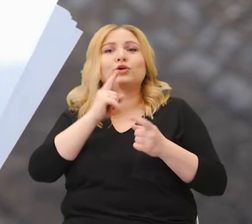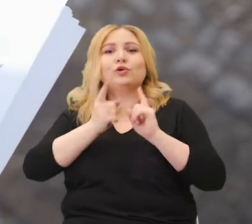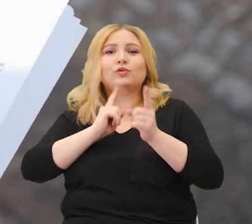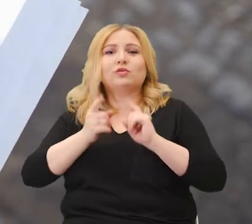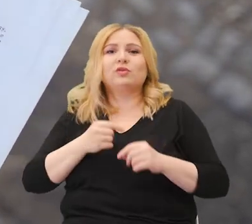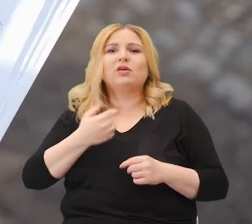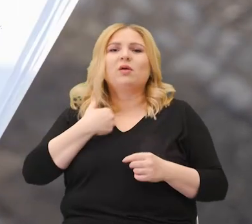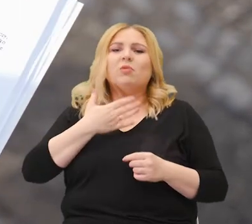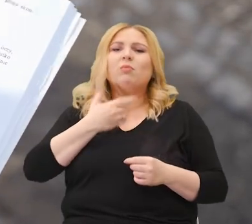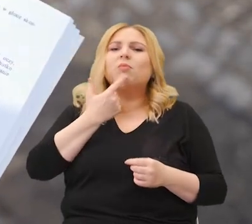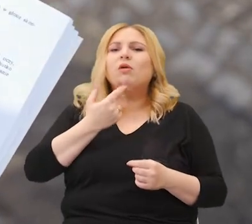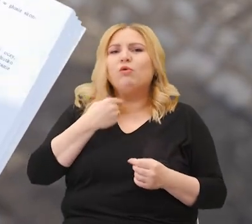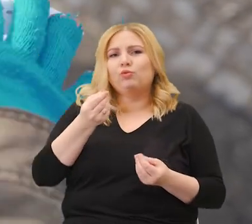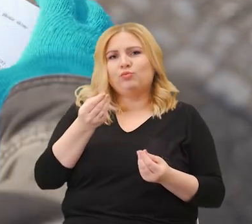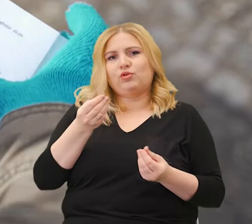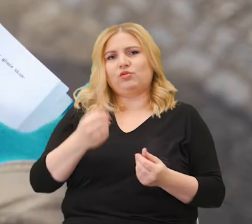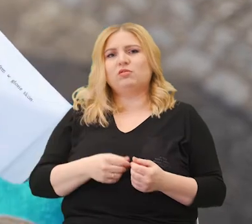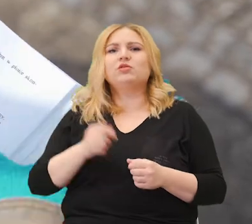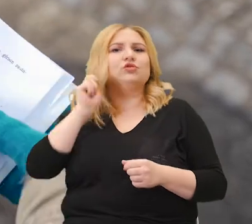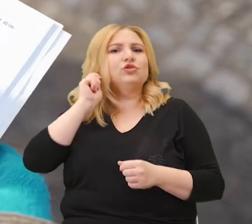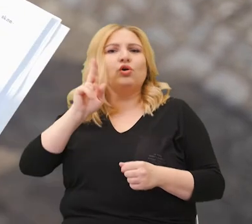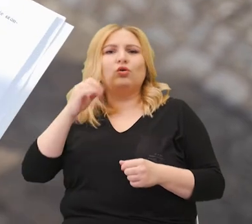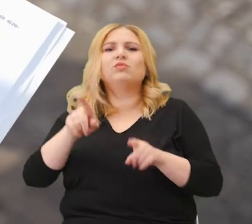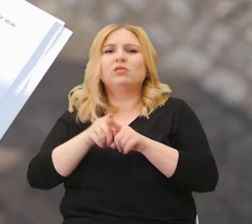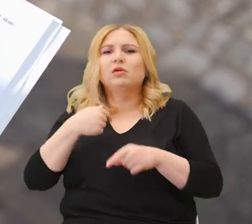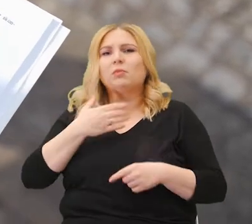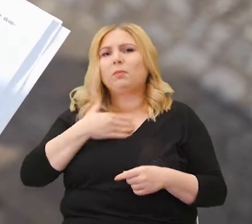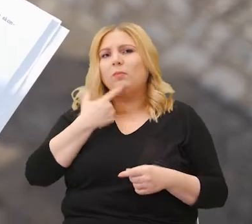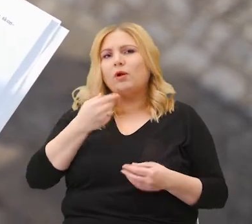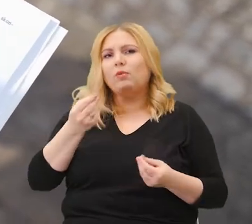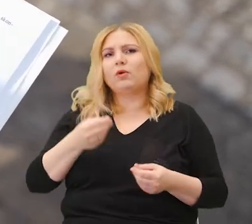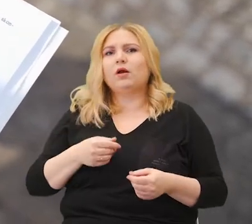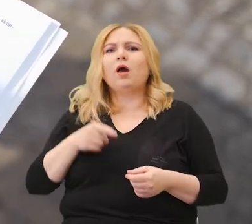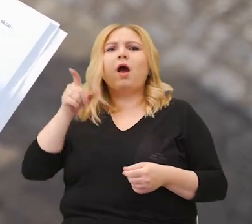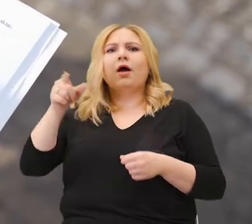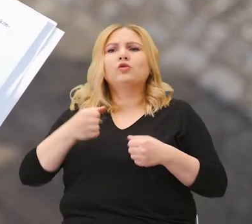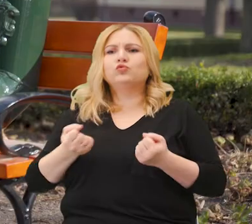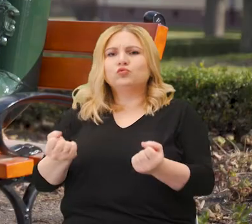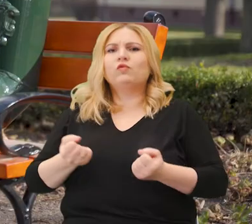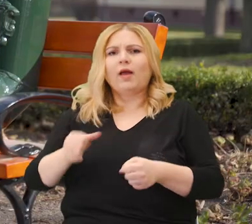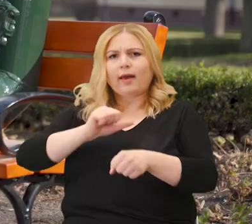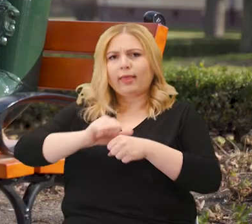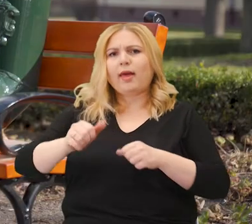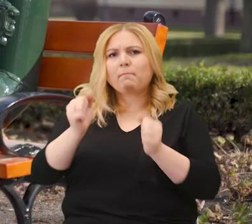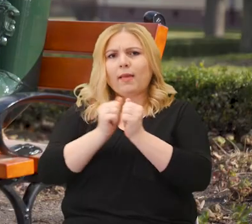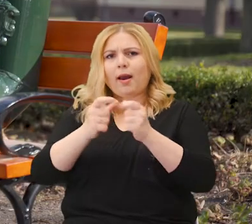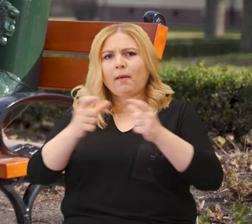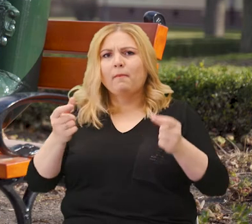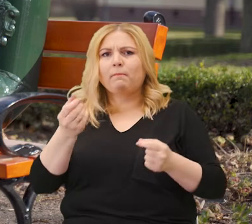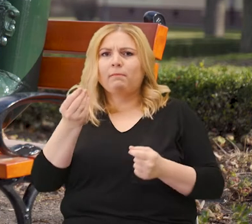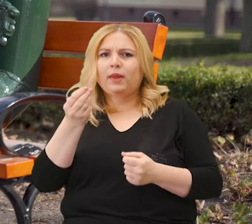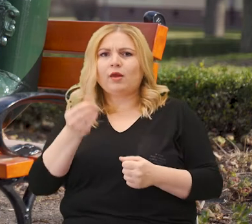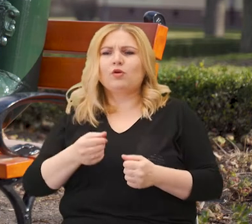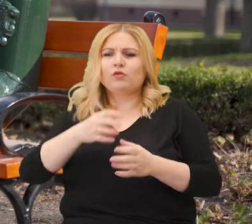mało, mruknął Tomcio. Ja już nie mam pieniążków. Ani ja. Weźmy z kuchni, z szuflady, tam są takie papierowe.